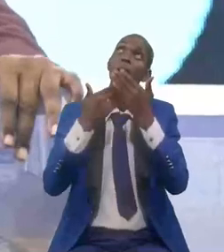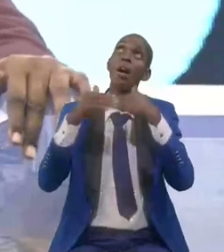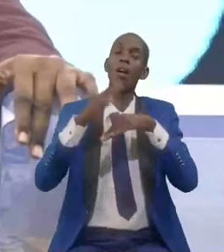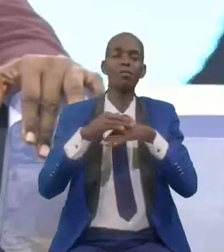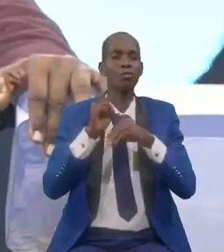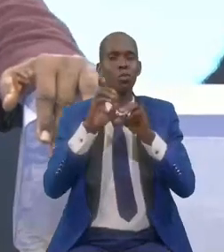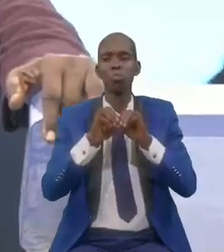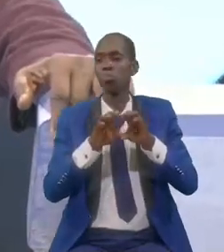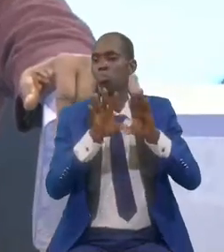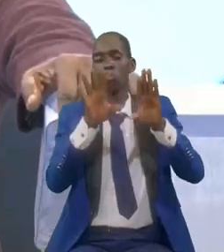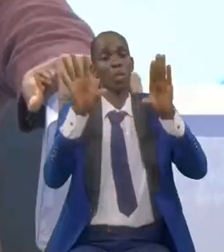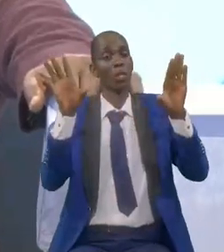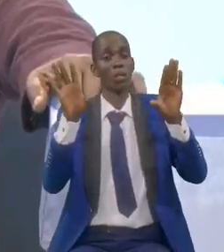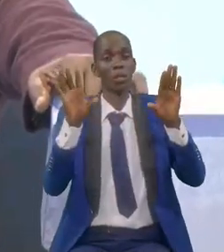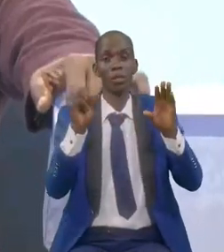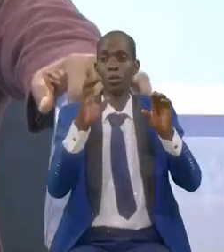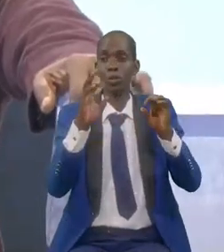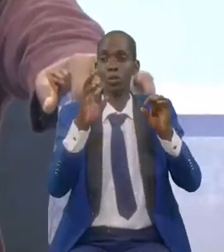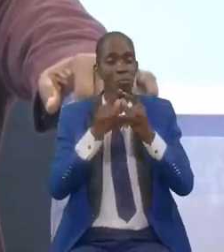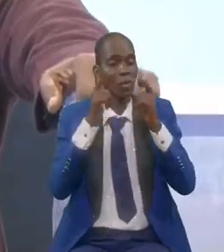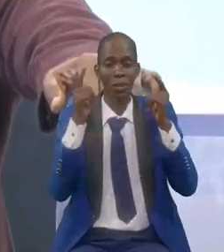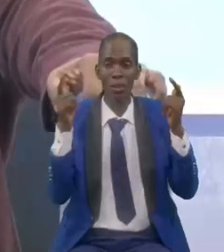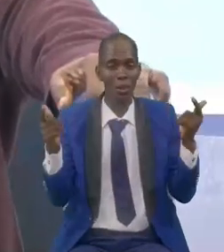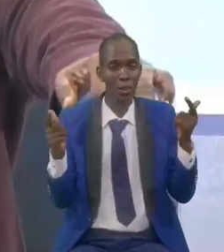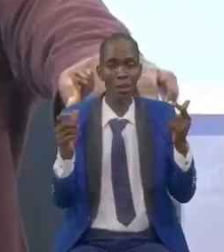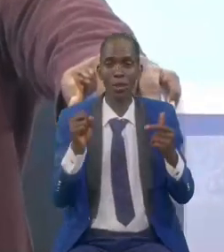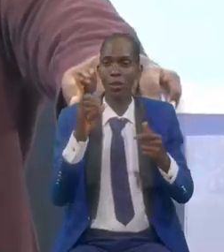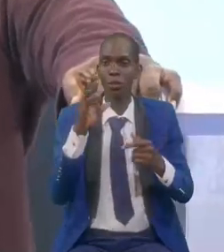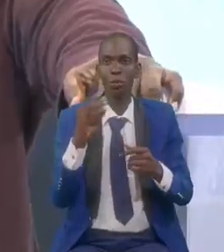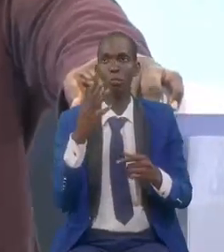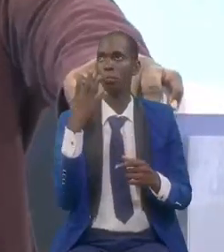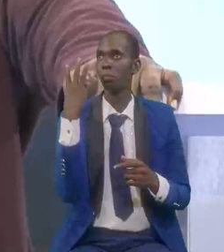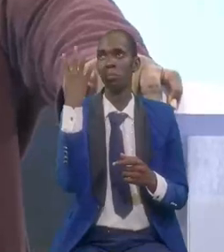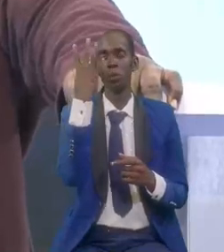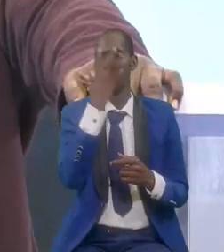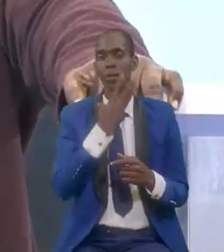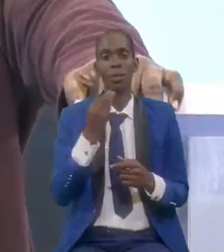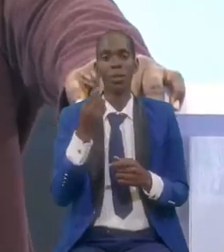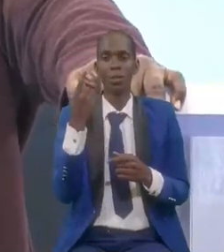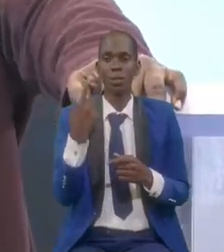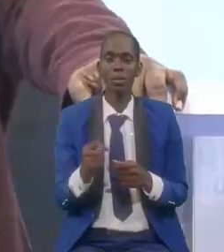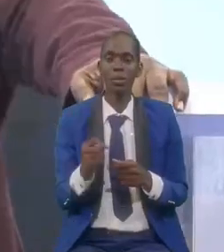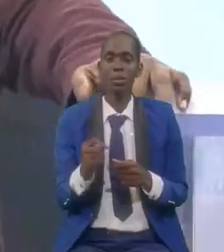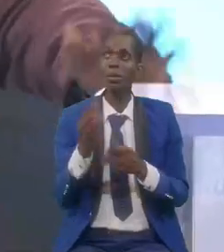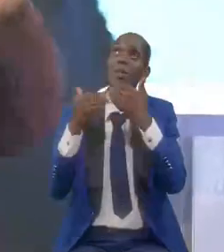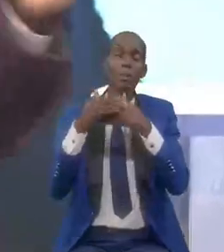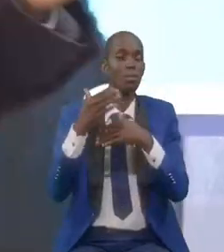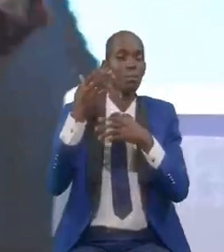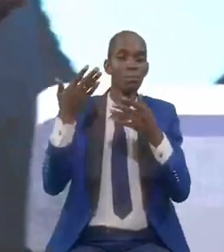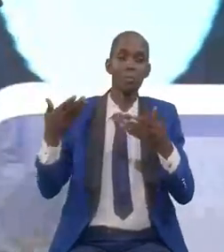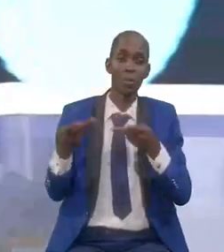Le ciel si radieux, si grand, si splendide, le paradis si